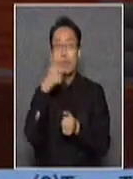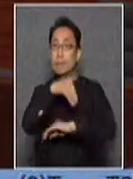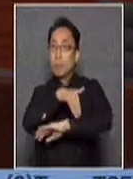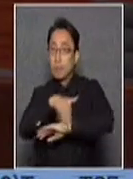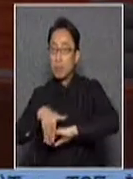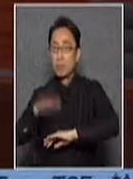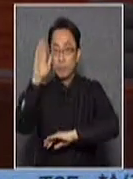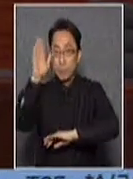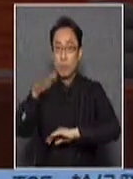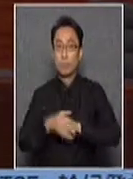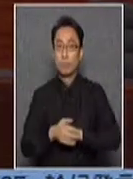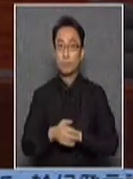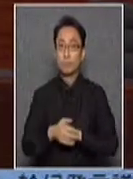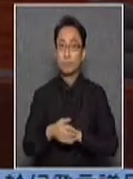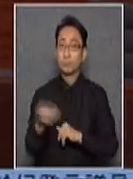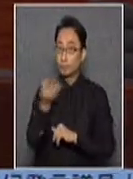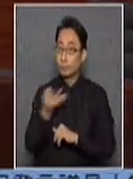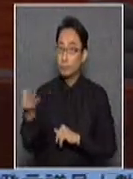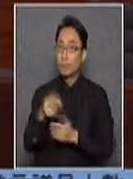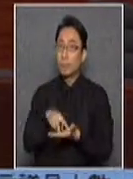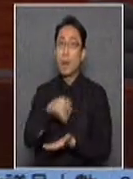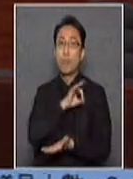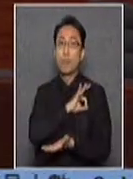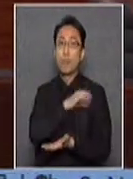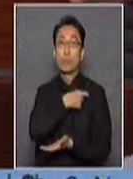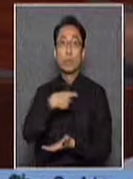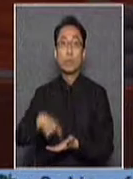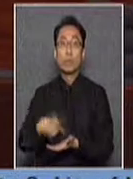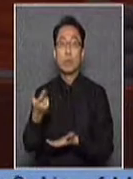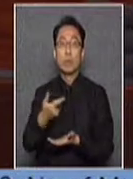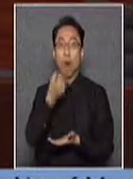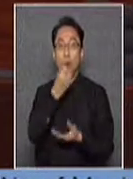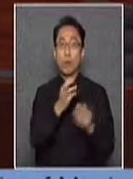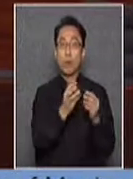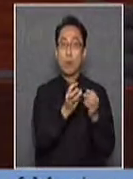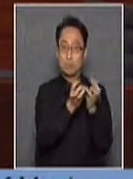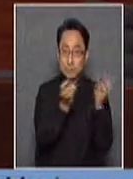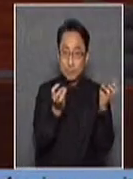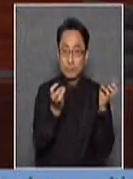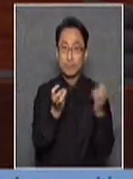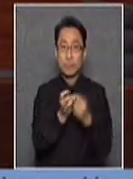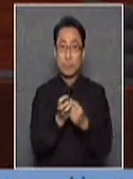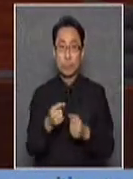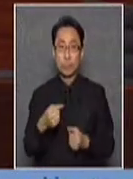建聯3個立法會議員新界西，但是次次講到港島線即是我這個